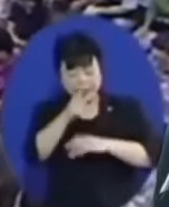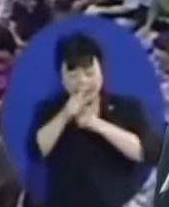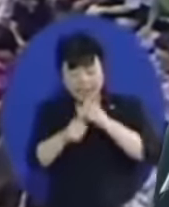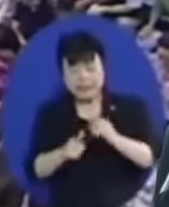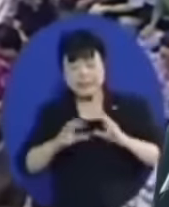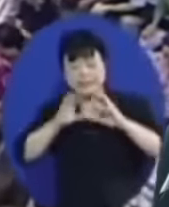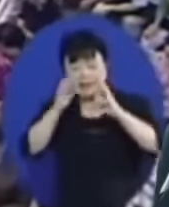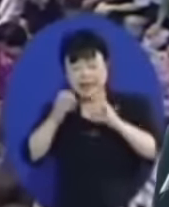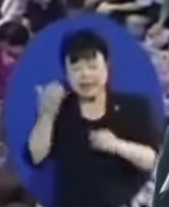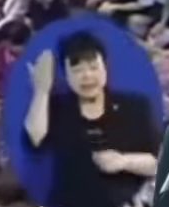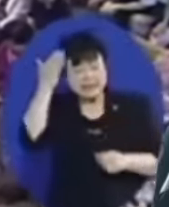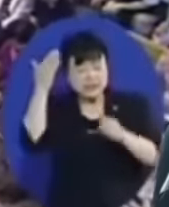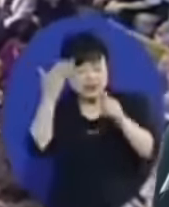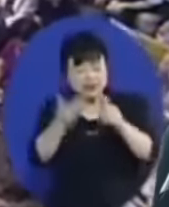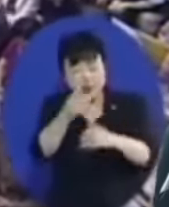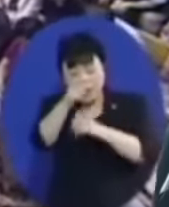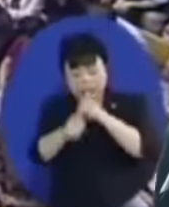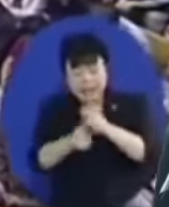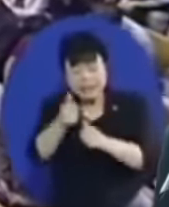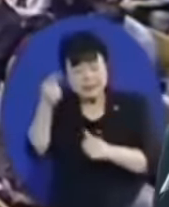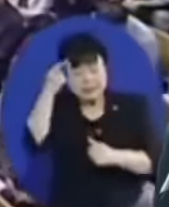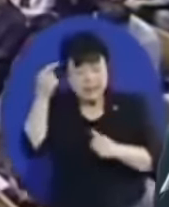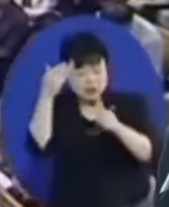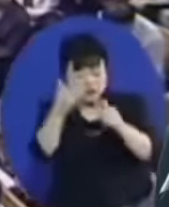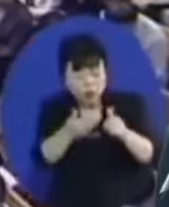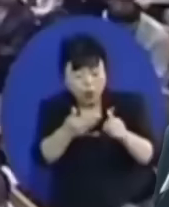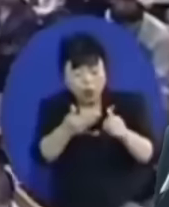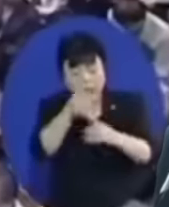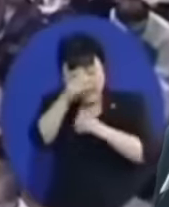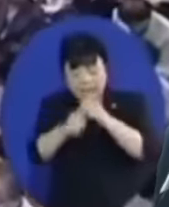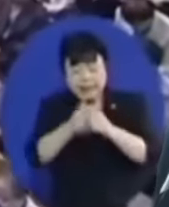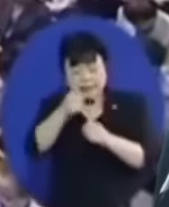하늘나라의 지식을 주어서 하늘나라의 생각을 가져가고